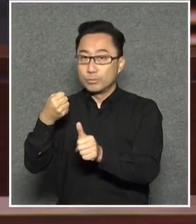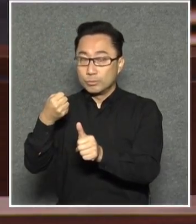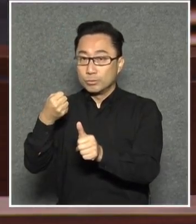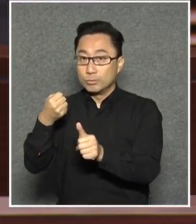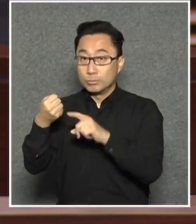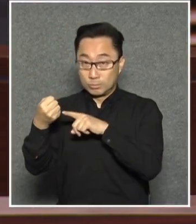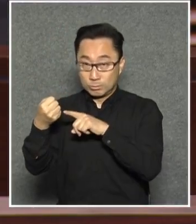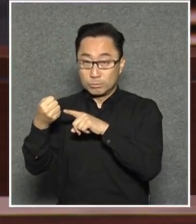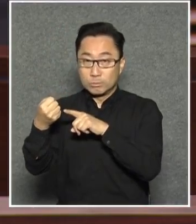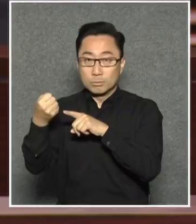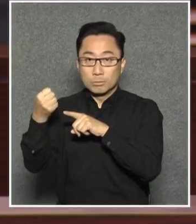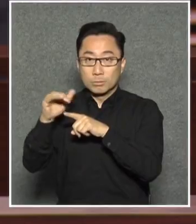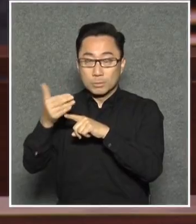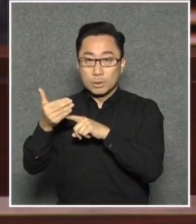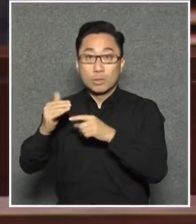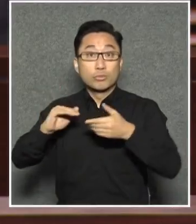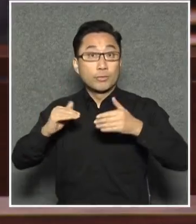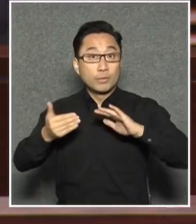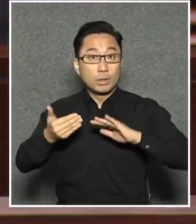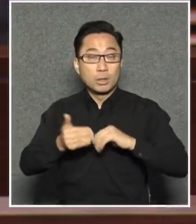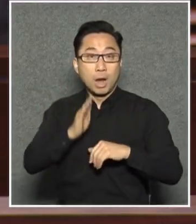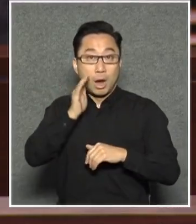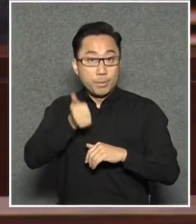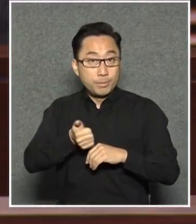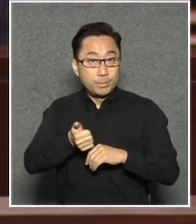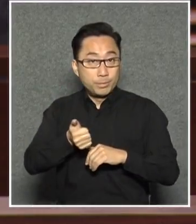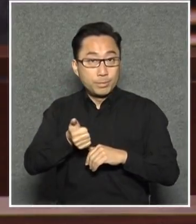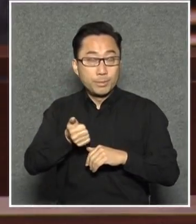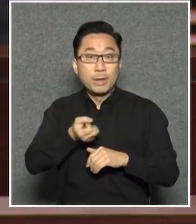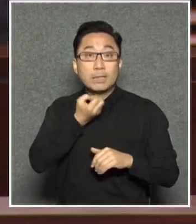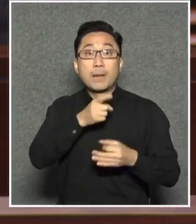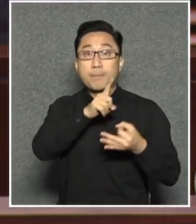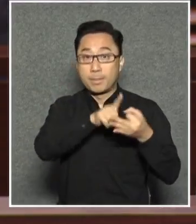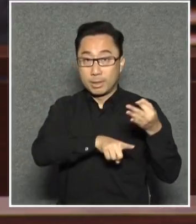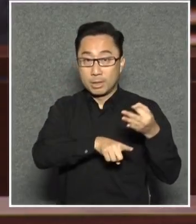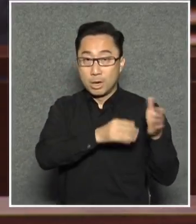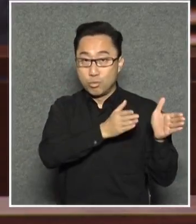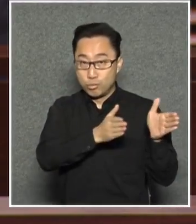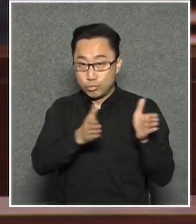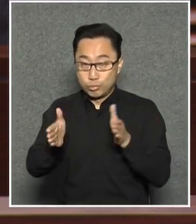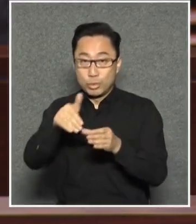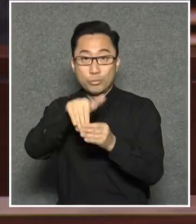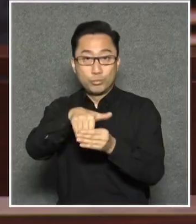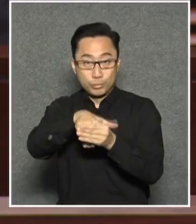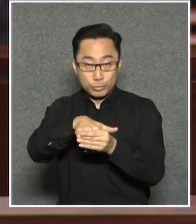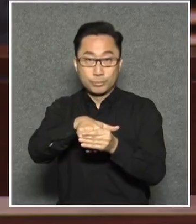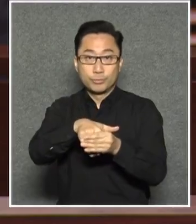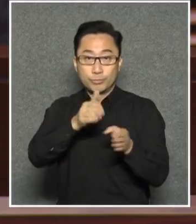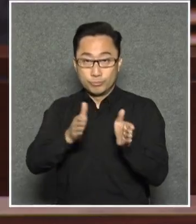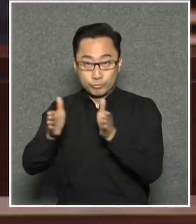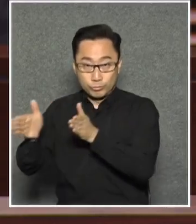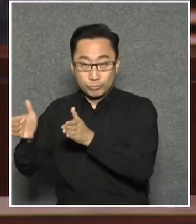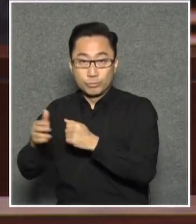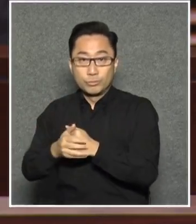係唔可以調轉頭嚟將佢合理化咗喺提名過程同選舉特首嘅過程裏邊，中